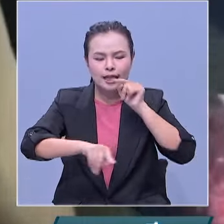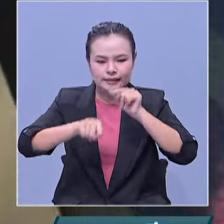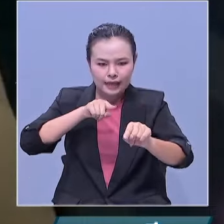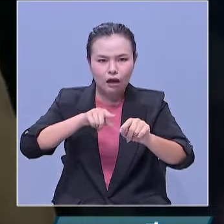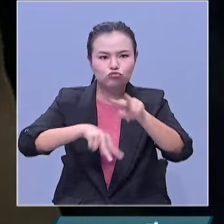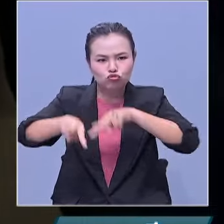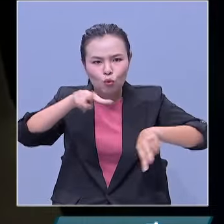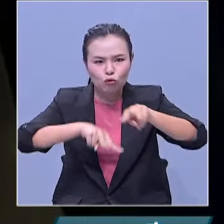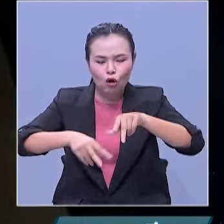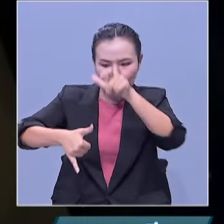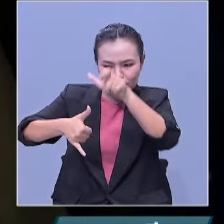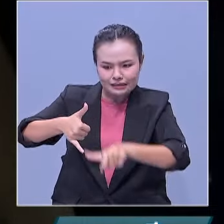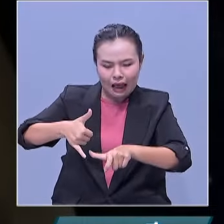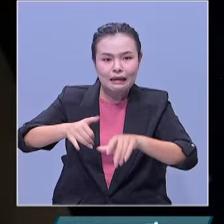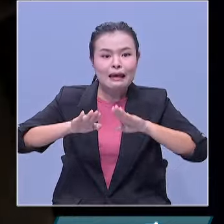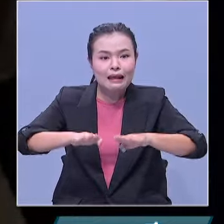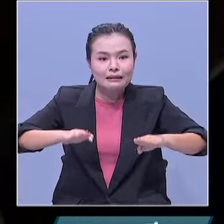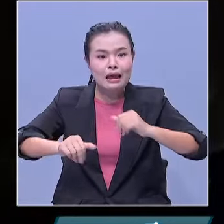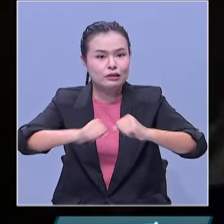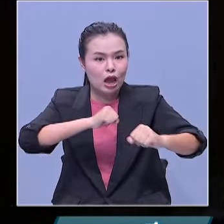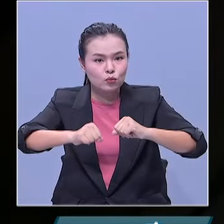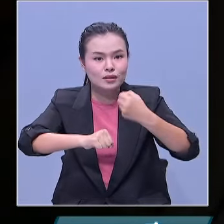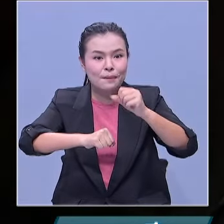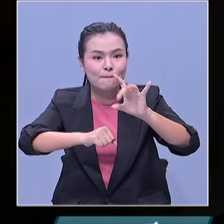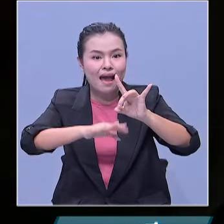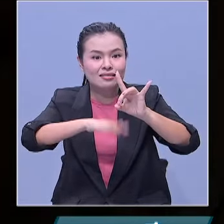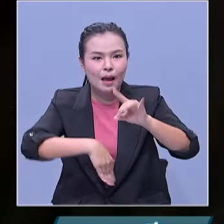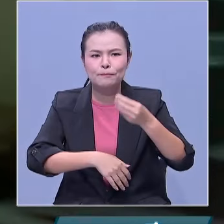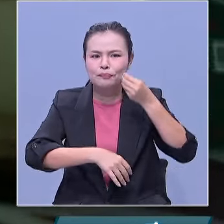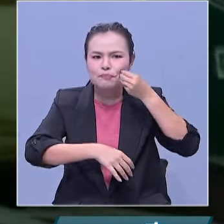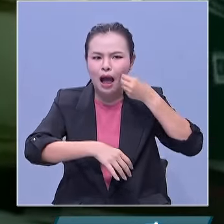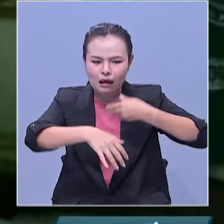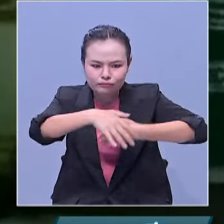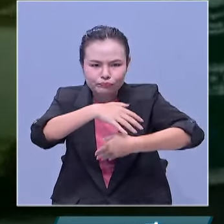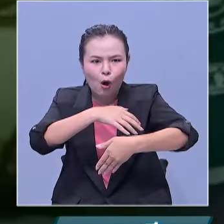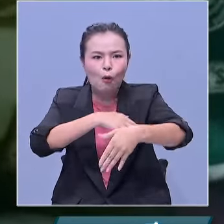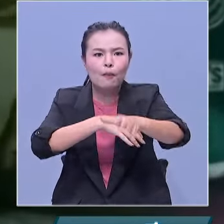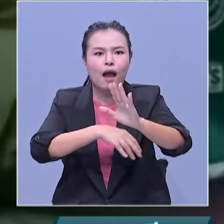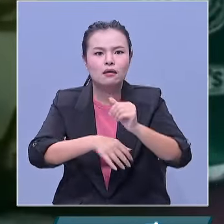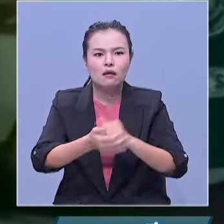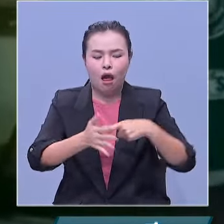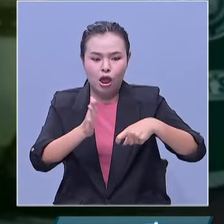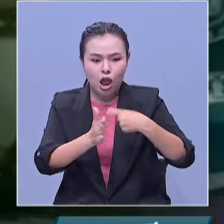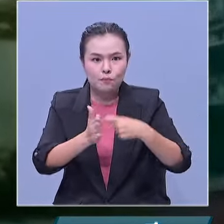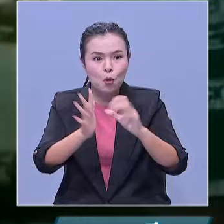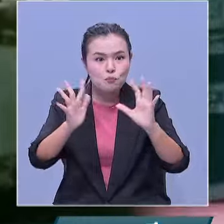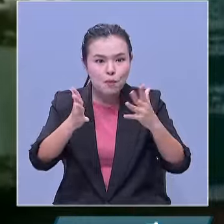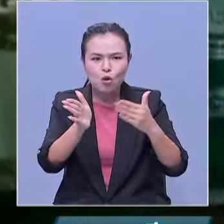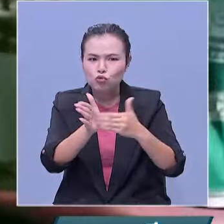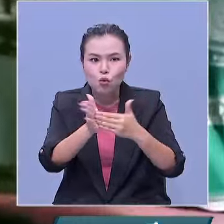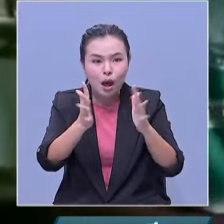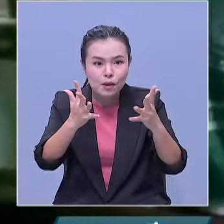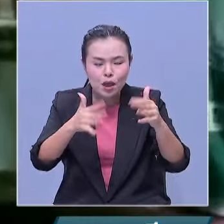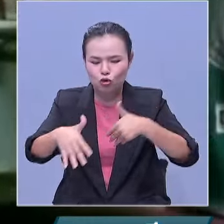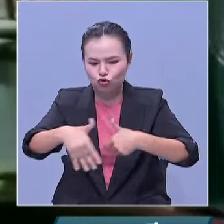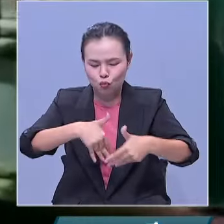สอบพฤติกรรมเด็กและเยาวชนถ้าออกจากบ้านโดยไม่มีเหตุอันควรในยามวิการแบบนี้ก็ต้องมาตรวจสอบในชุมชน